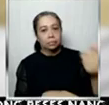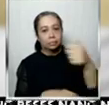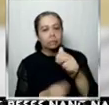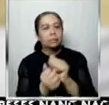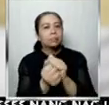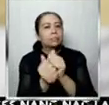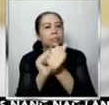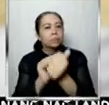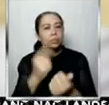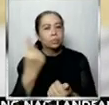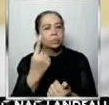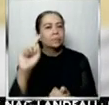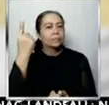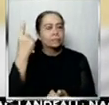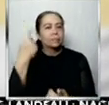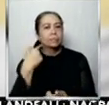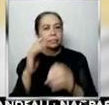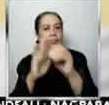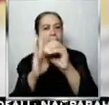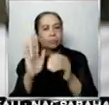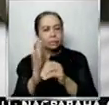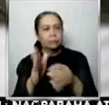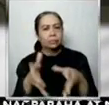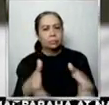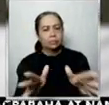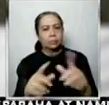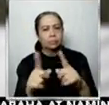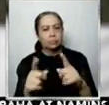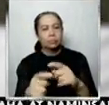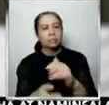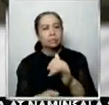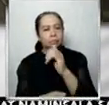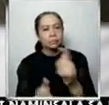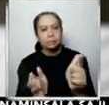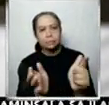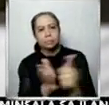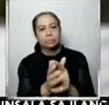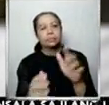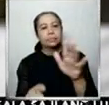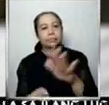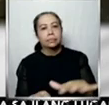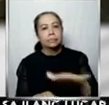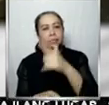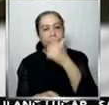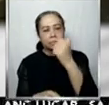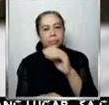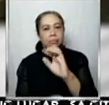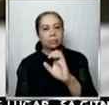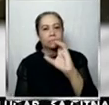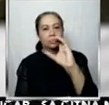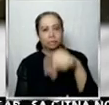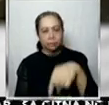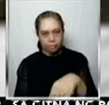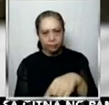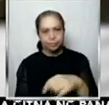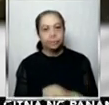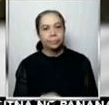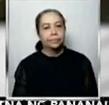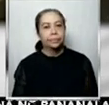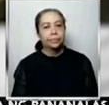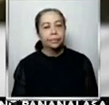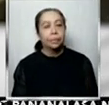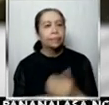ang nauna nilang ordinansang nagpatupad ng liquor ban sa kanilang lungsod dahil sa enhanced community quarantine. May